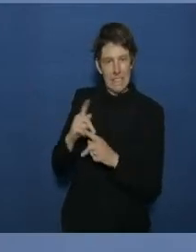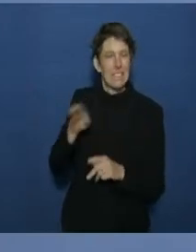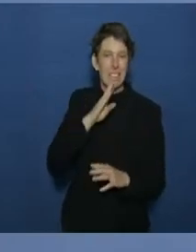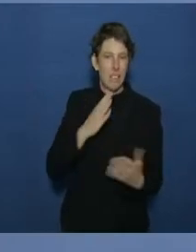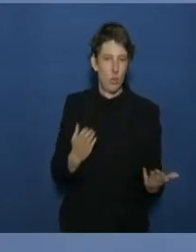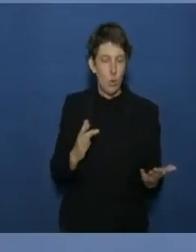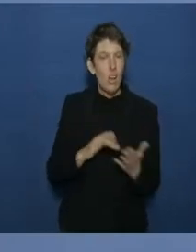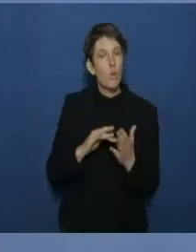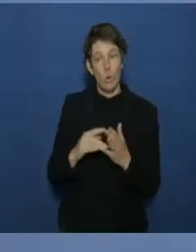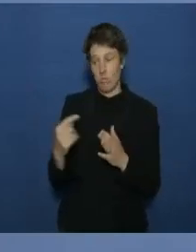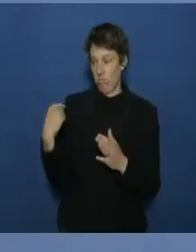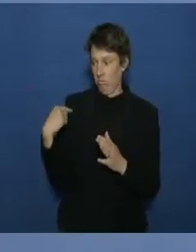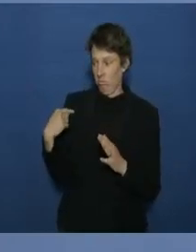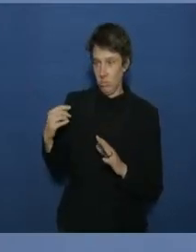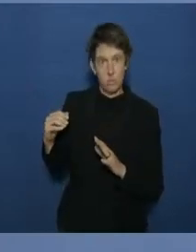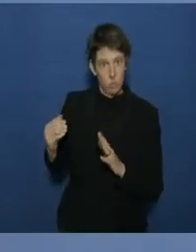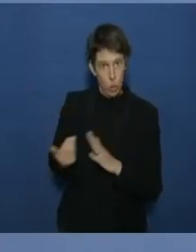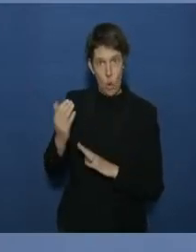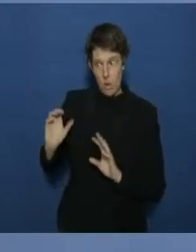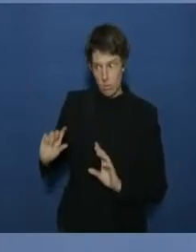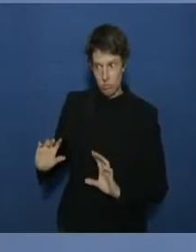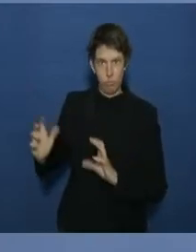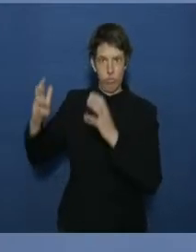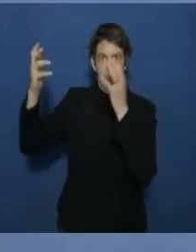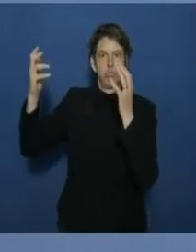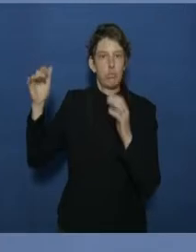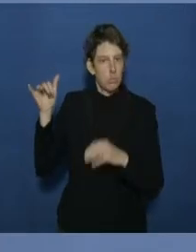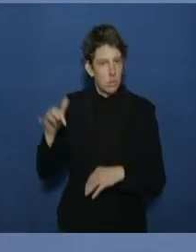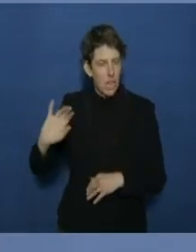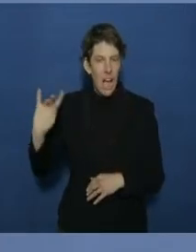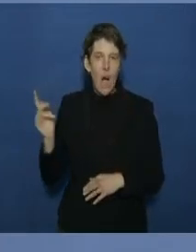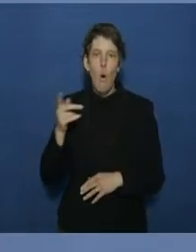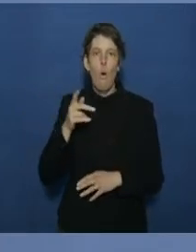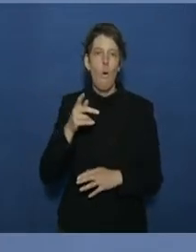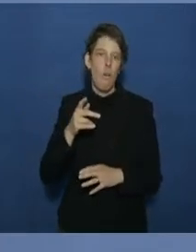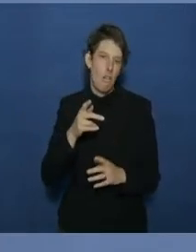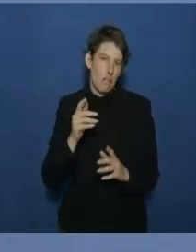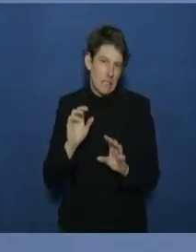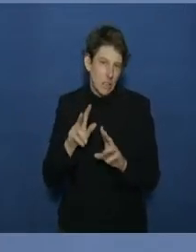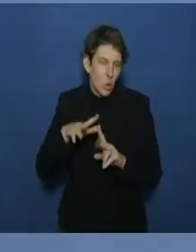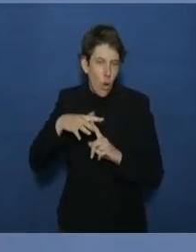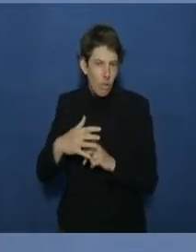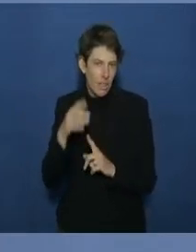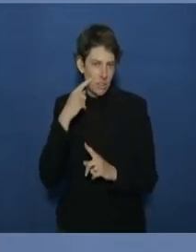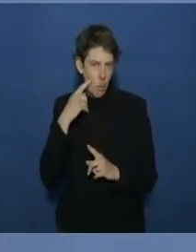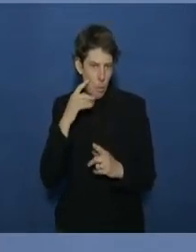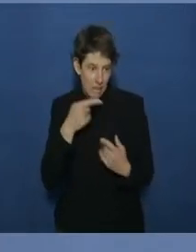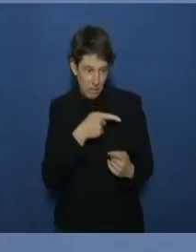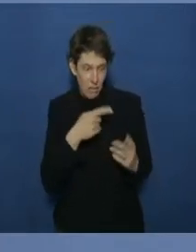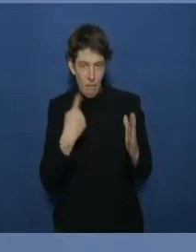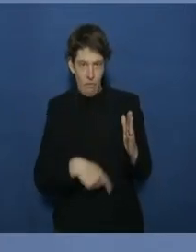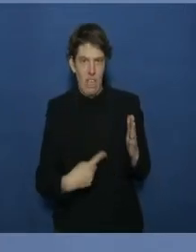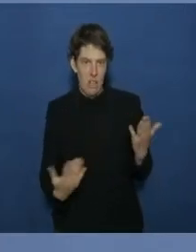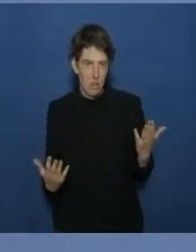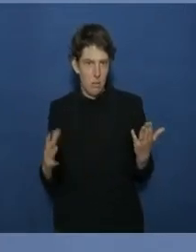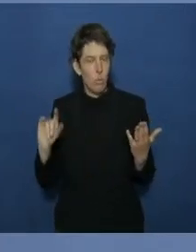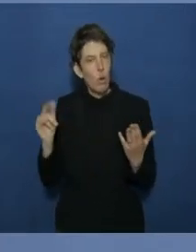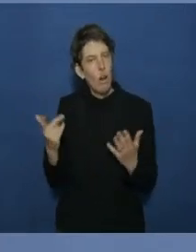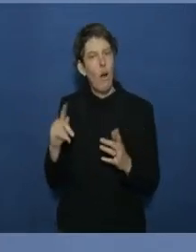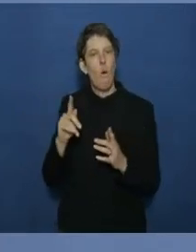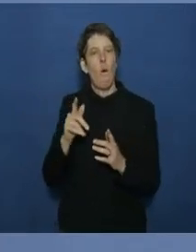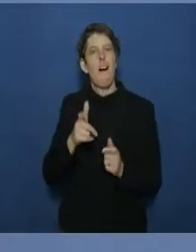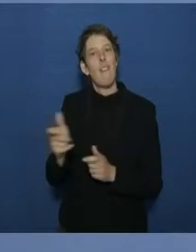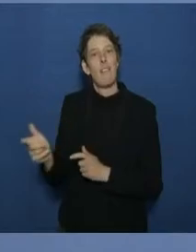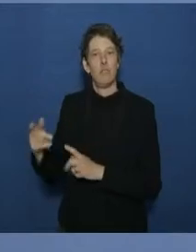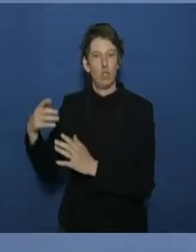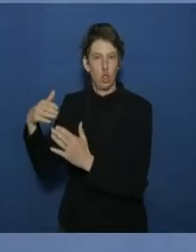die jüngste Eskalation und auf den Kontext ein, insbesondere auch nicht auf den Waffenstillstand. Stattdessen beschließt sie eine Untersuchungskommission, deren